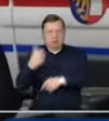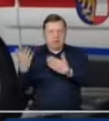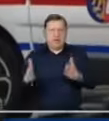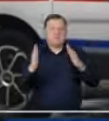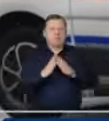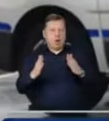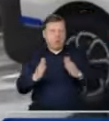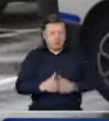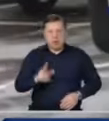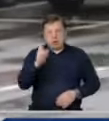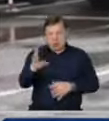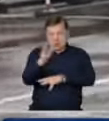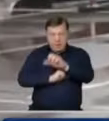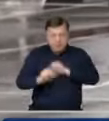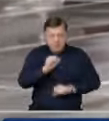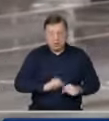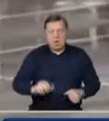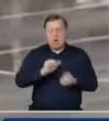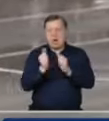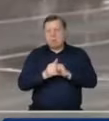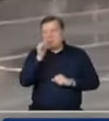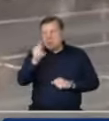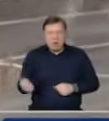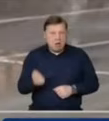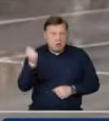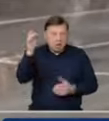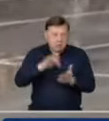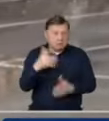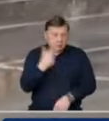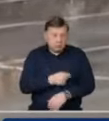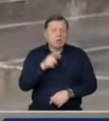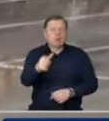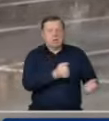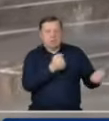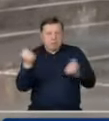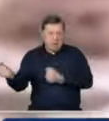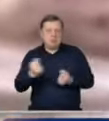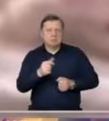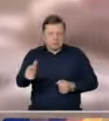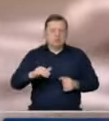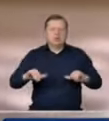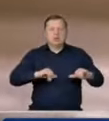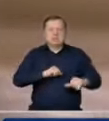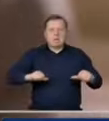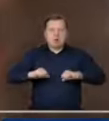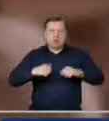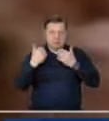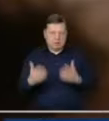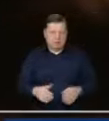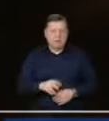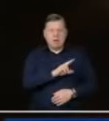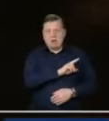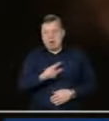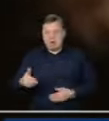Dla osób z niepełnosprawnościami lub tych, które nie mają jak dotrzeć do punktu szczepień, transport zapewniają władze lokalne. Każdy noworodek